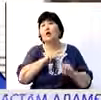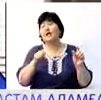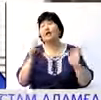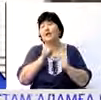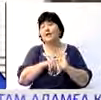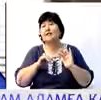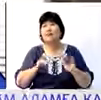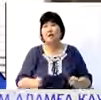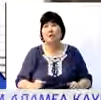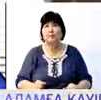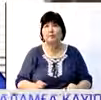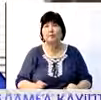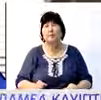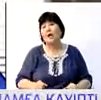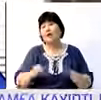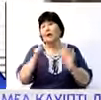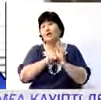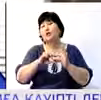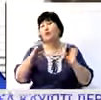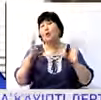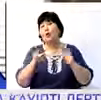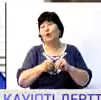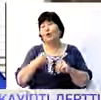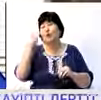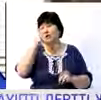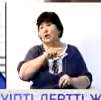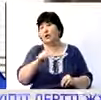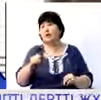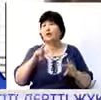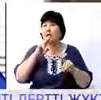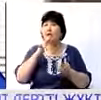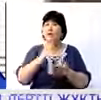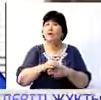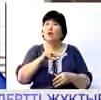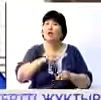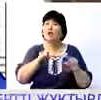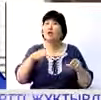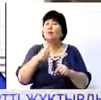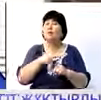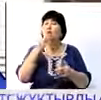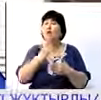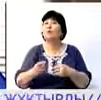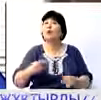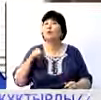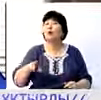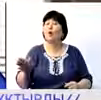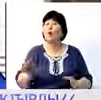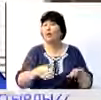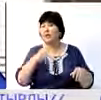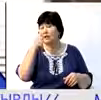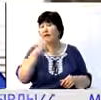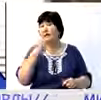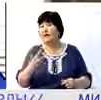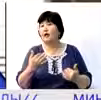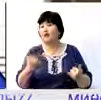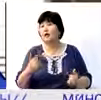тексерілді. Тексеру қорытындысымен жыл бойынша кемшілік жіберген мекемелердің басшылары мен жауапты мамандарына өткен жылы 2,